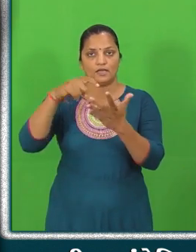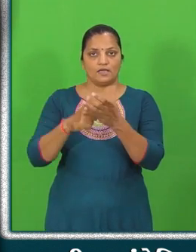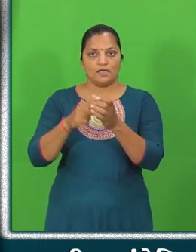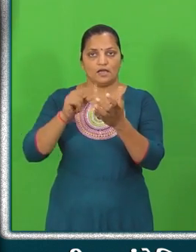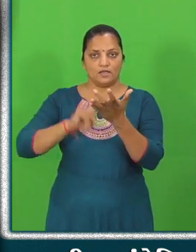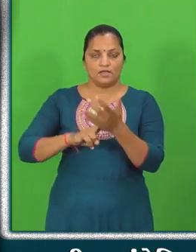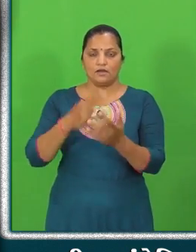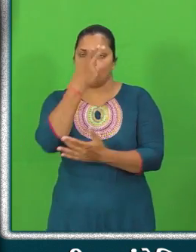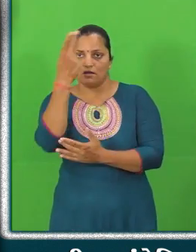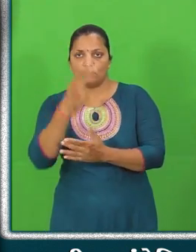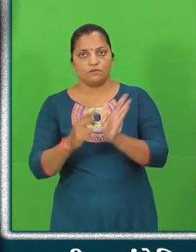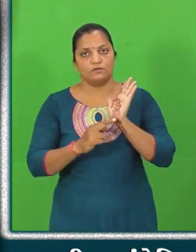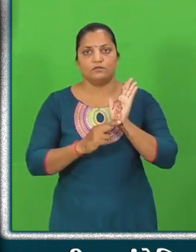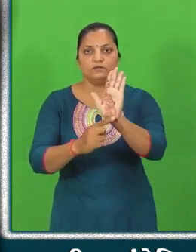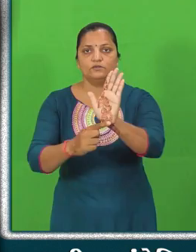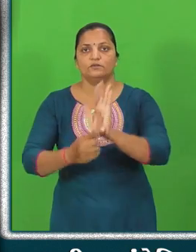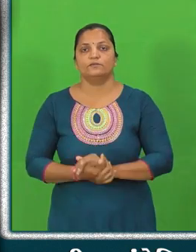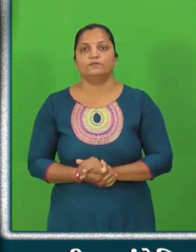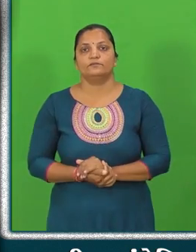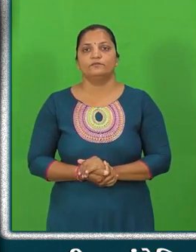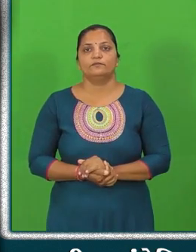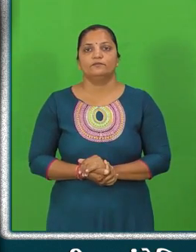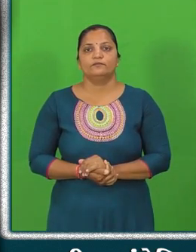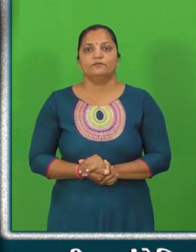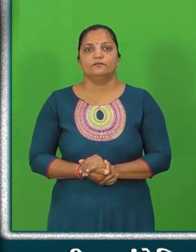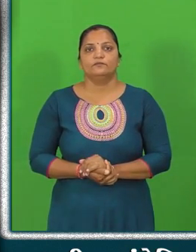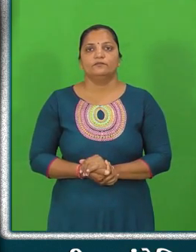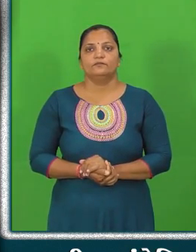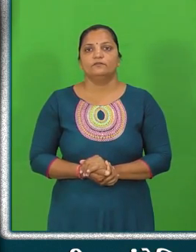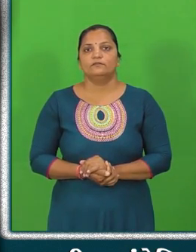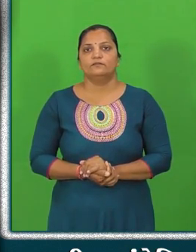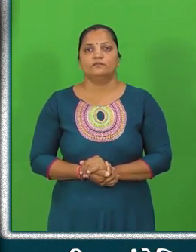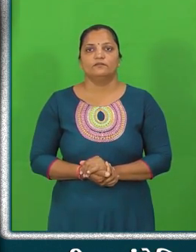વસ્તુને કિરણાકૃતિથી આપણે જોઈએ. અહીંયા